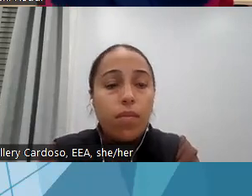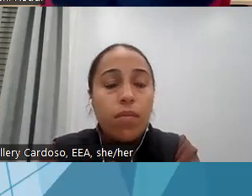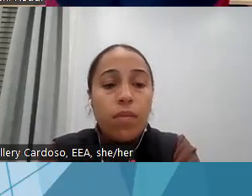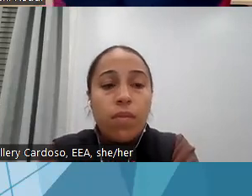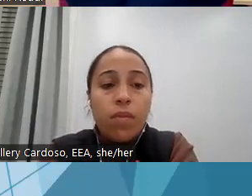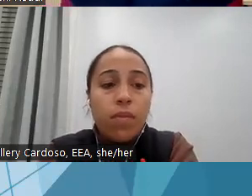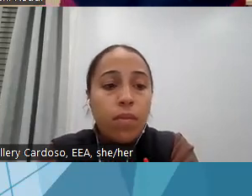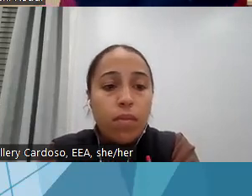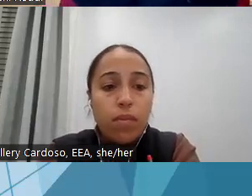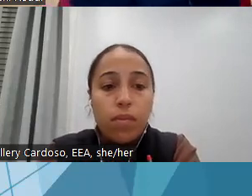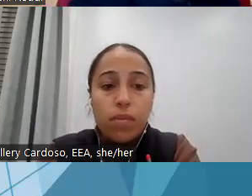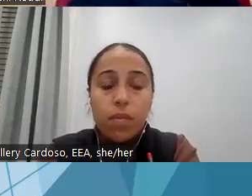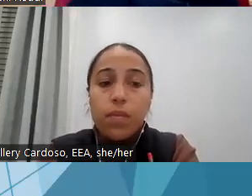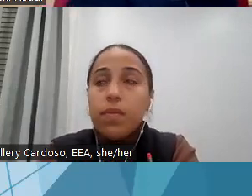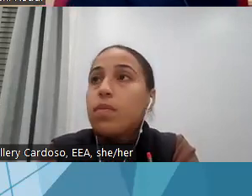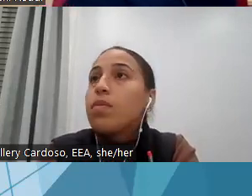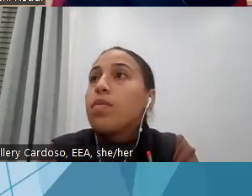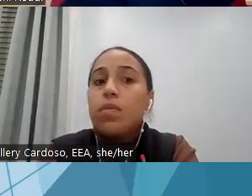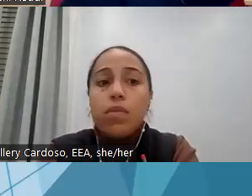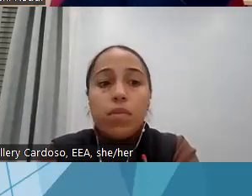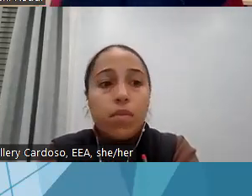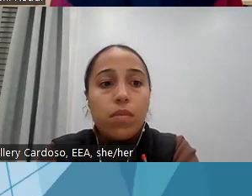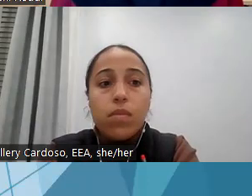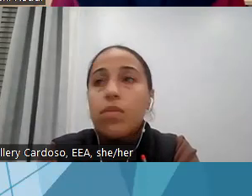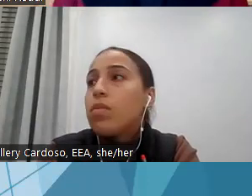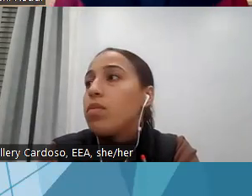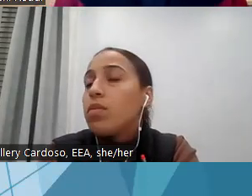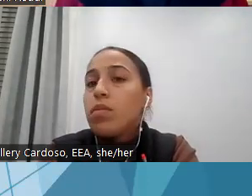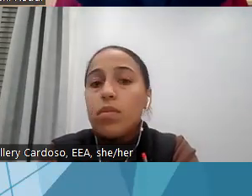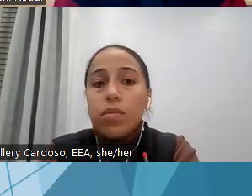projet et dans dernière semaine passée